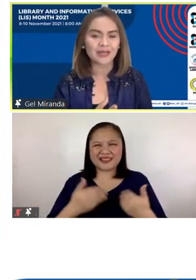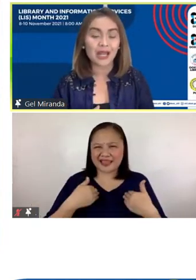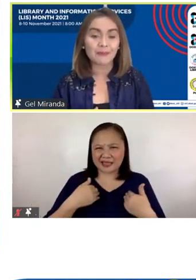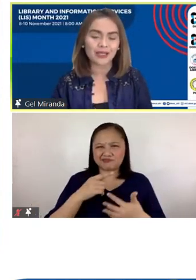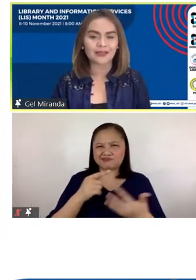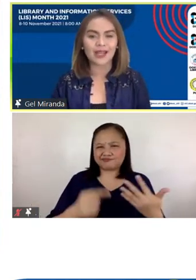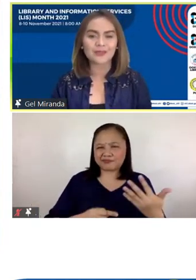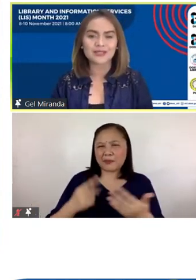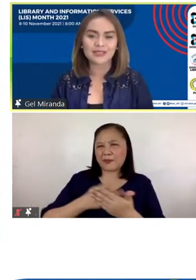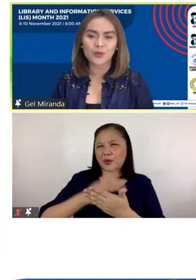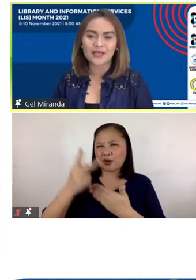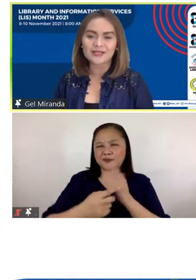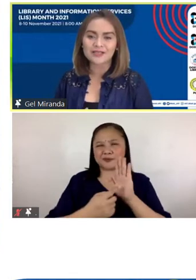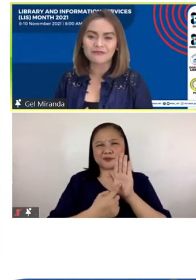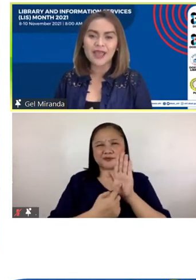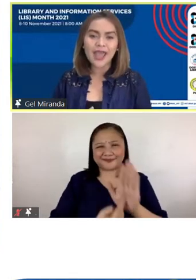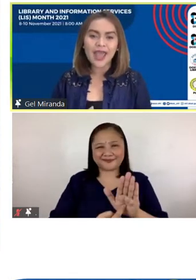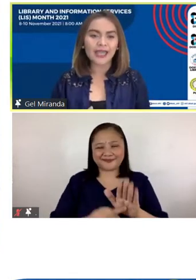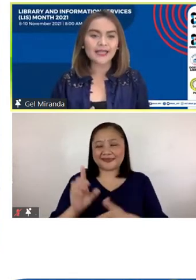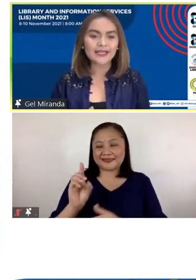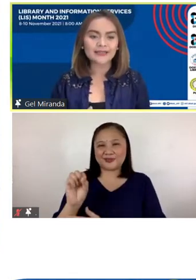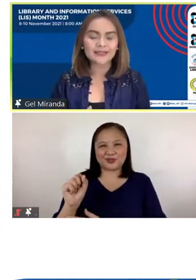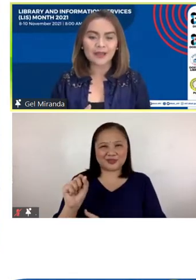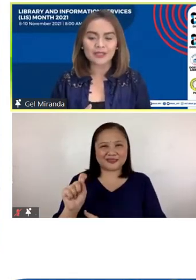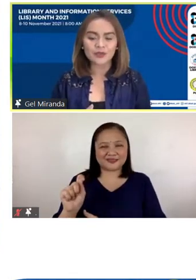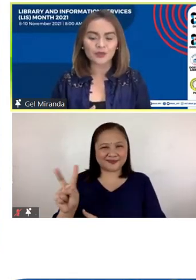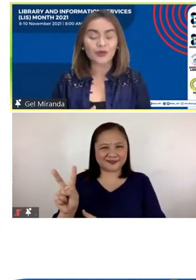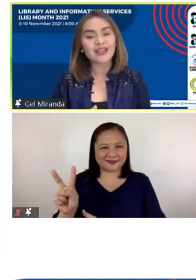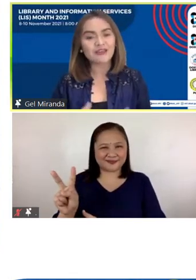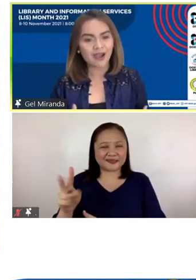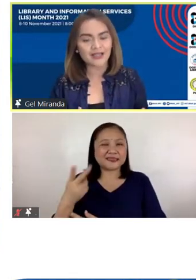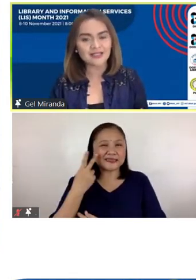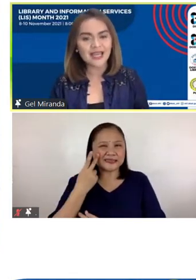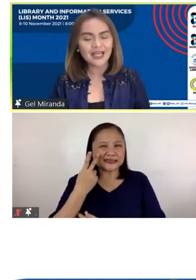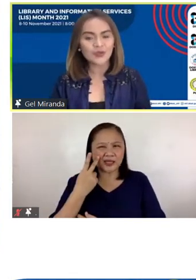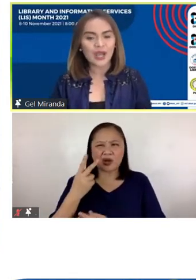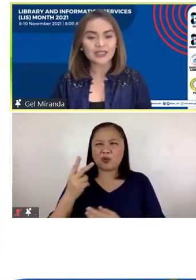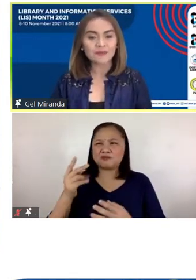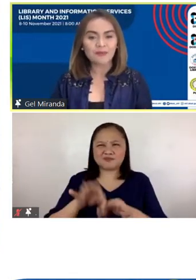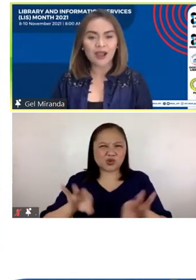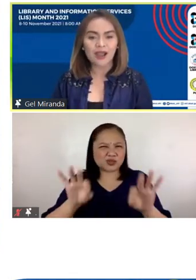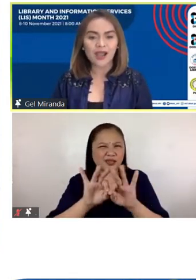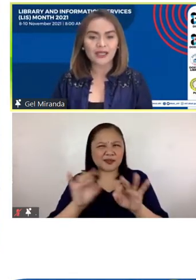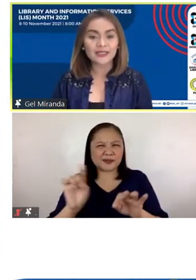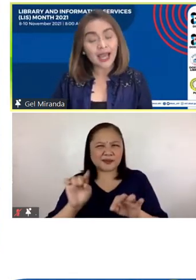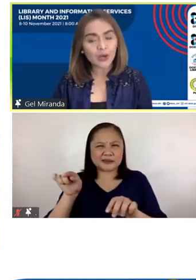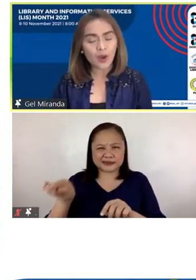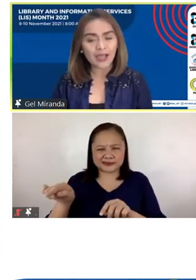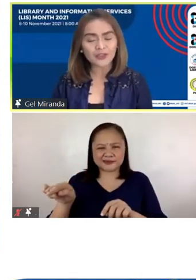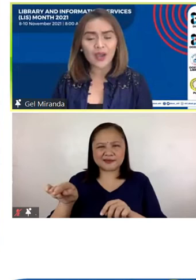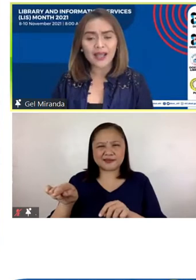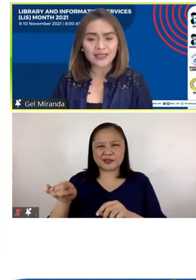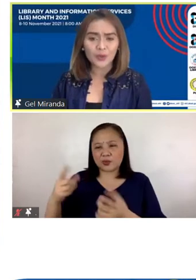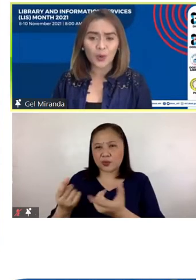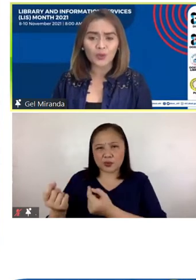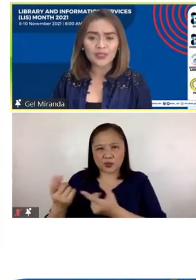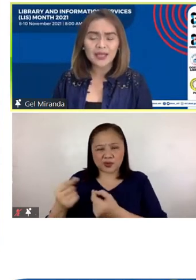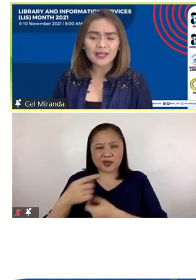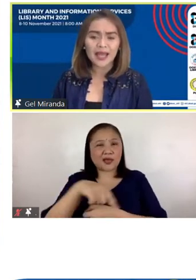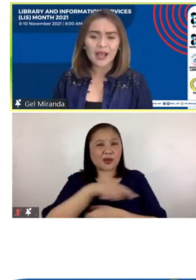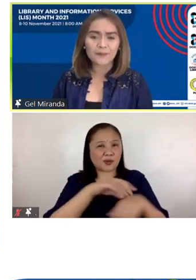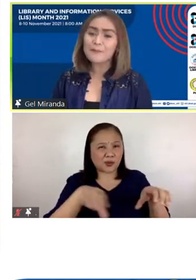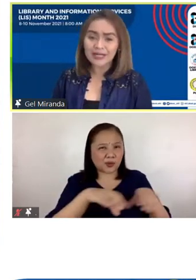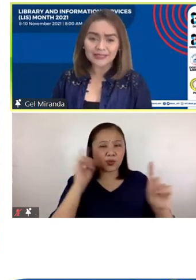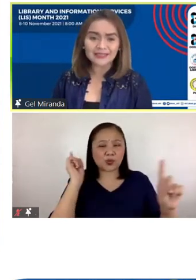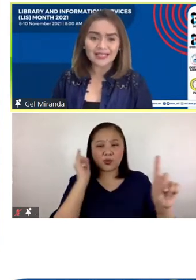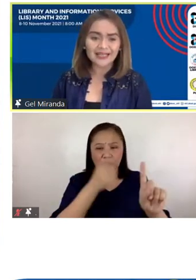programa na ipinapakita namin sa DOST-TV ay nakikita namin yung relevance ng ating mga ginagawa at yung ating goal